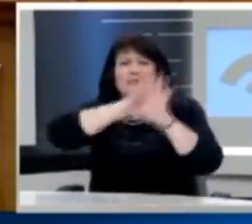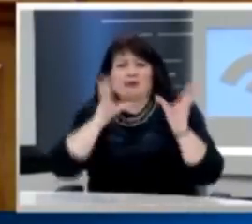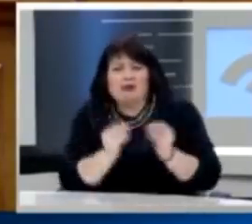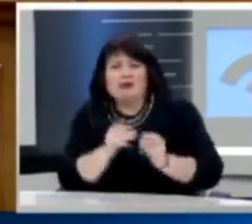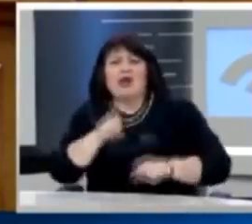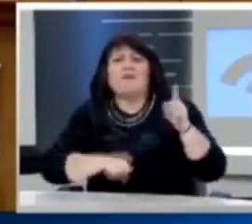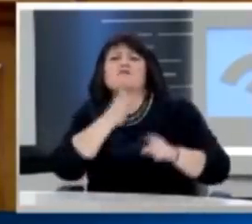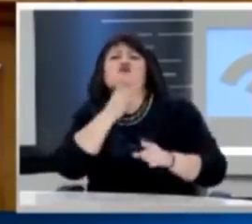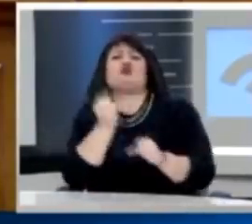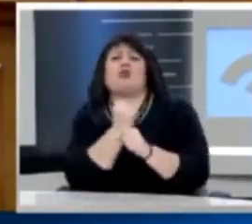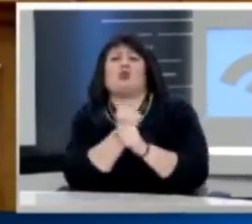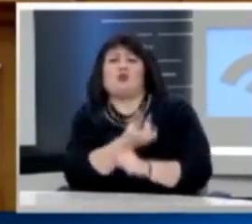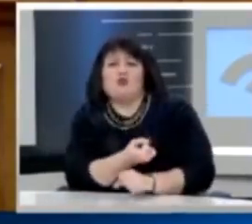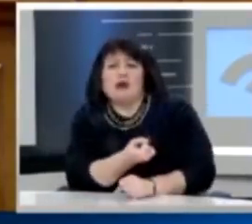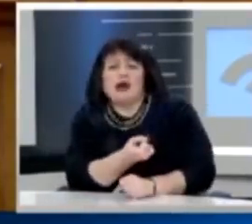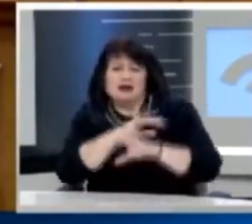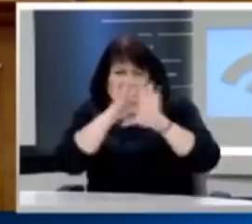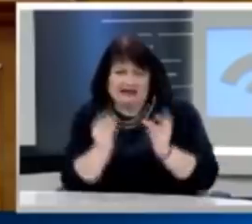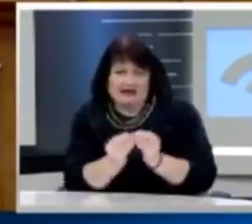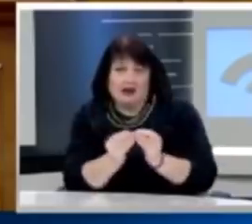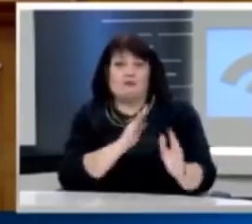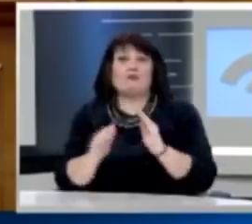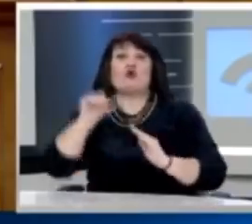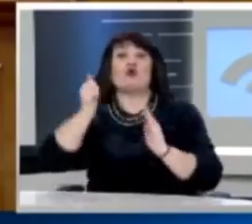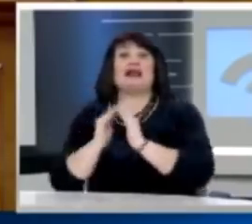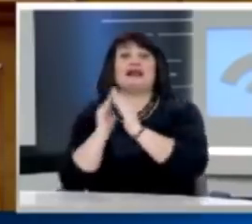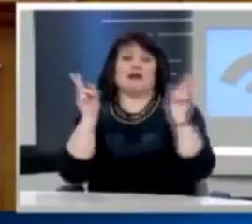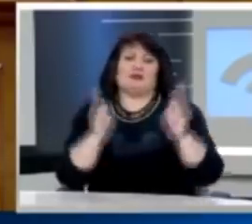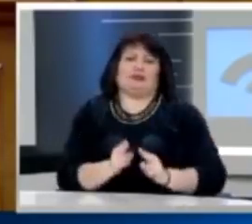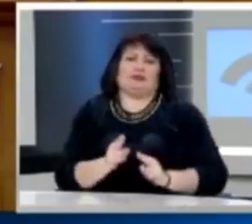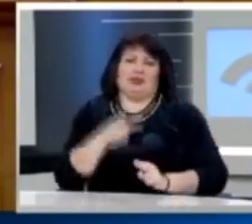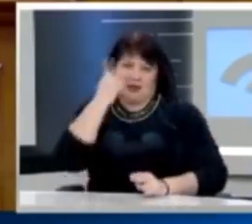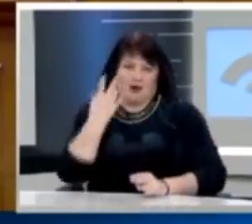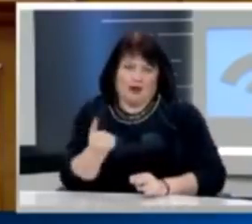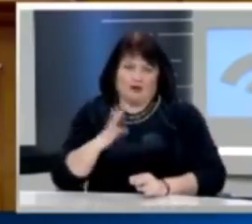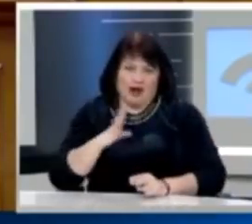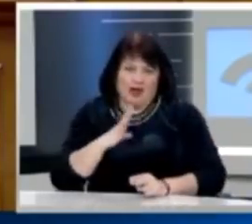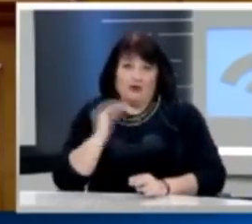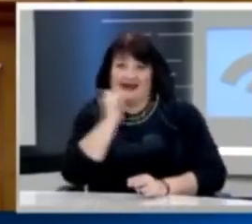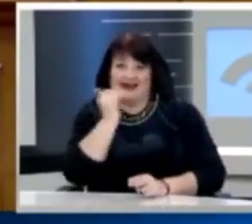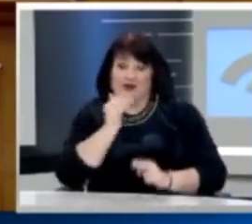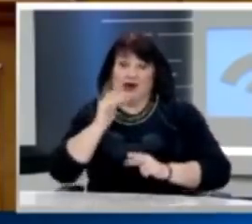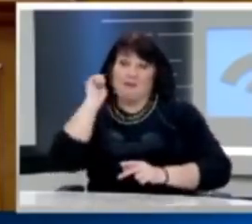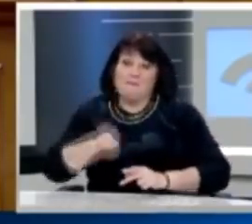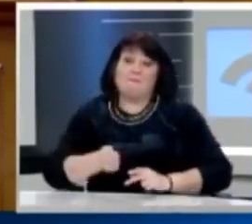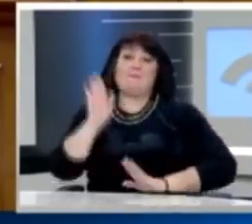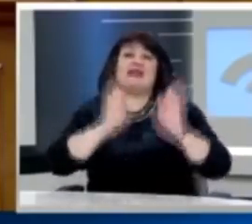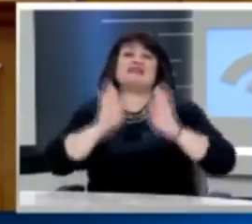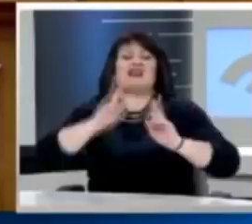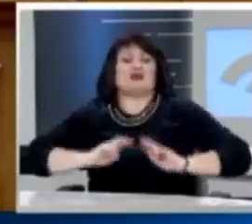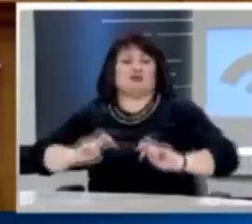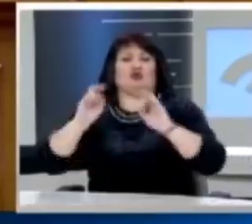της μερικής απασχόλησης, ο περιορισμός της προστασίας της πρώτης κατοικίας, η επιτάχυνση πληστηριασμών, τα